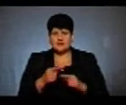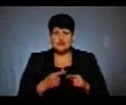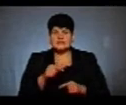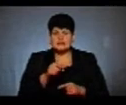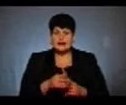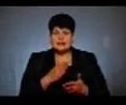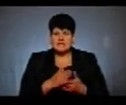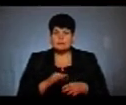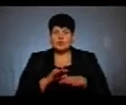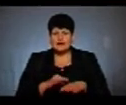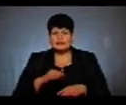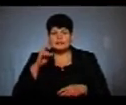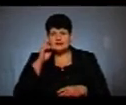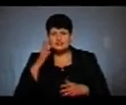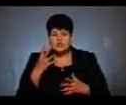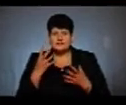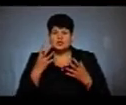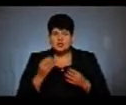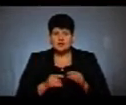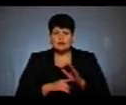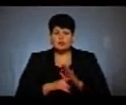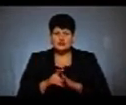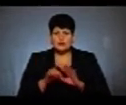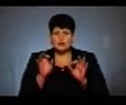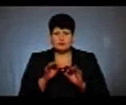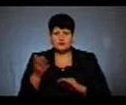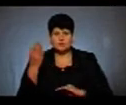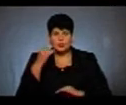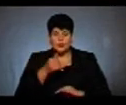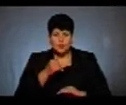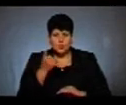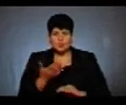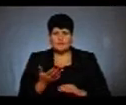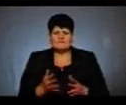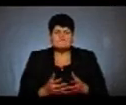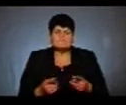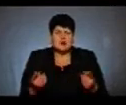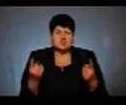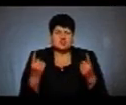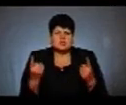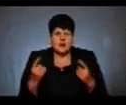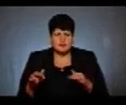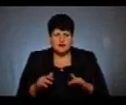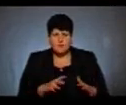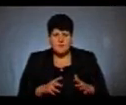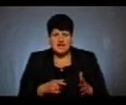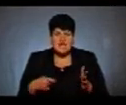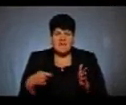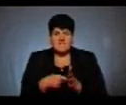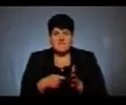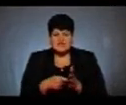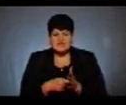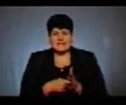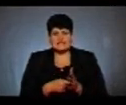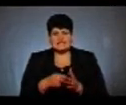проведена в державі, ще почалася восени минулого року, така широкомасштабна кампанія вакцинації диких